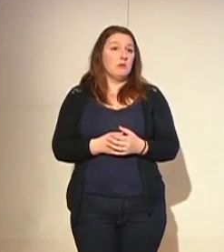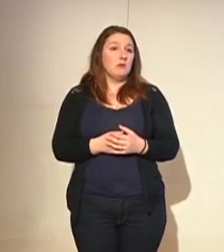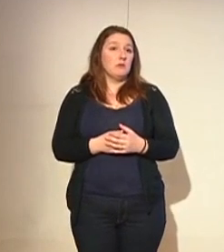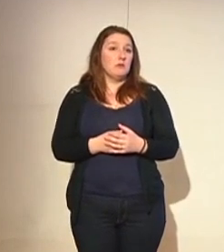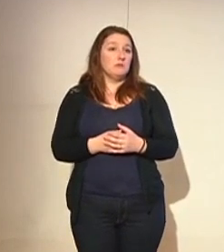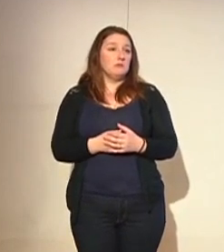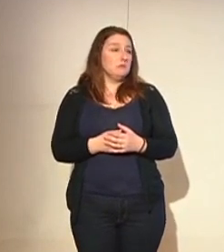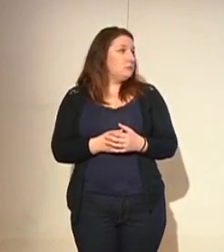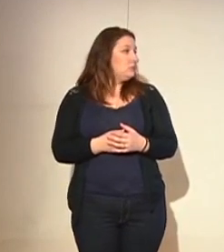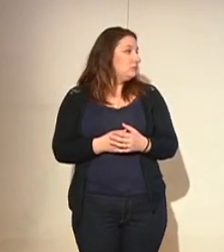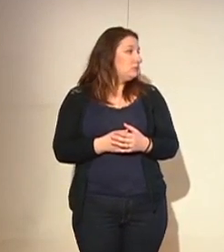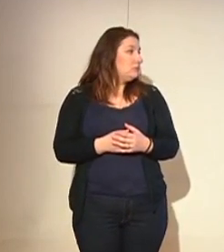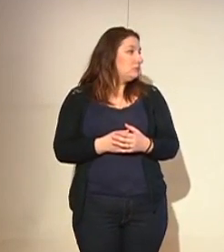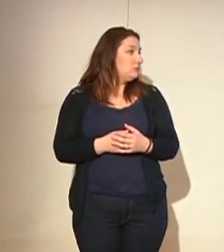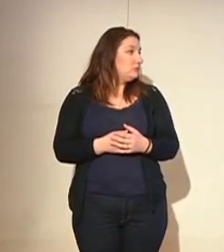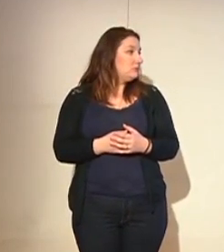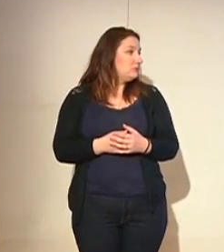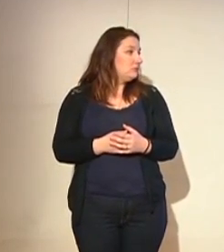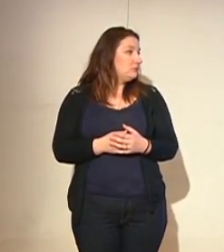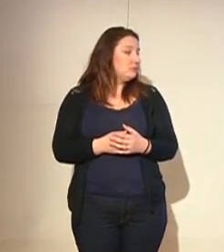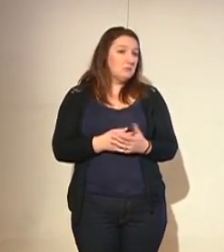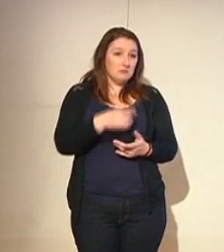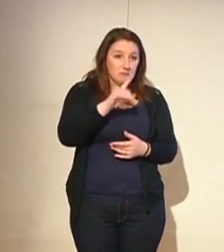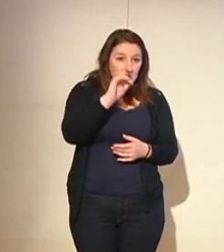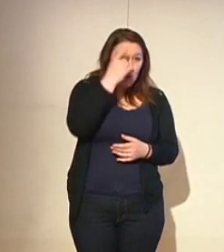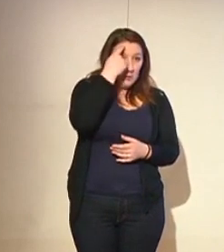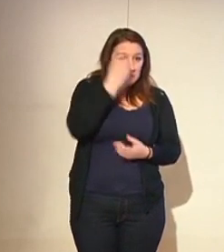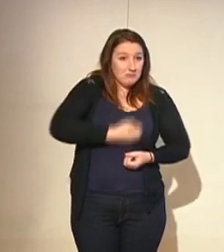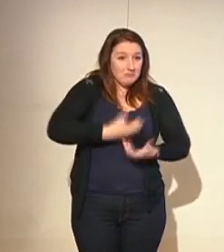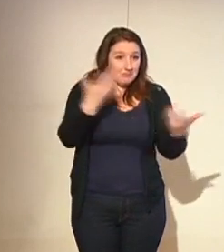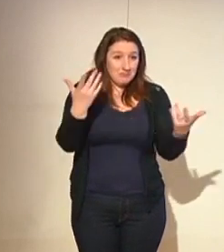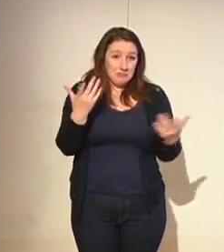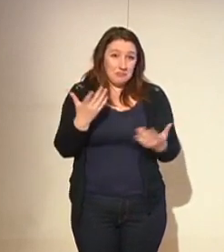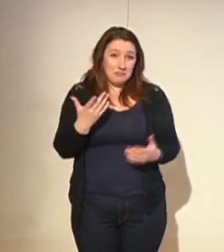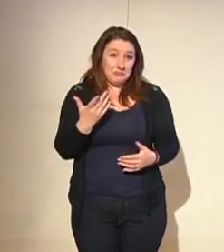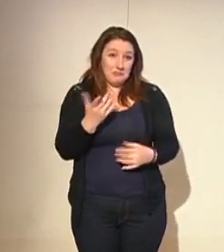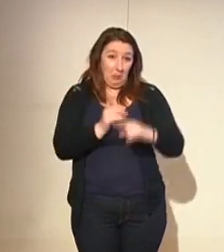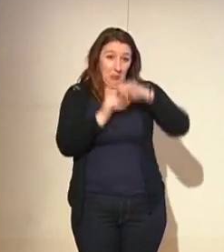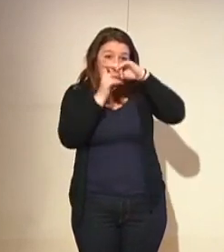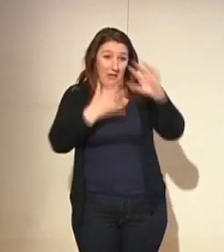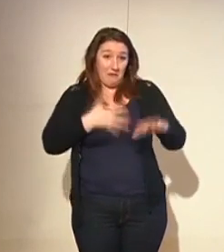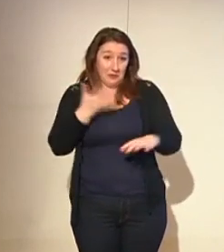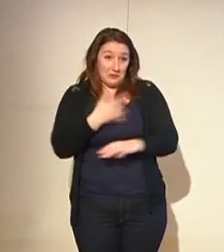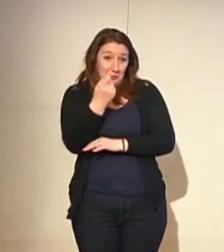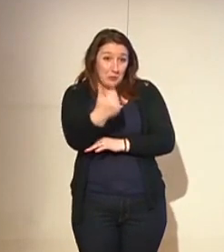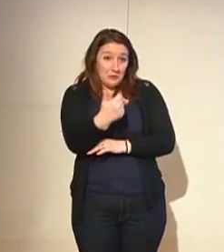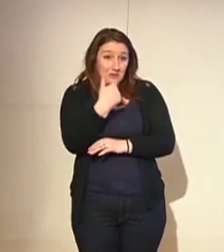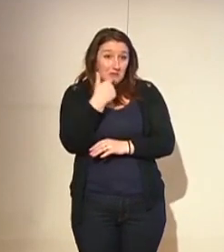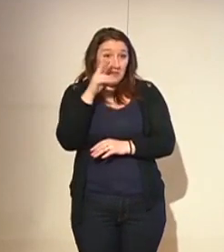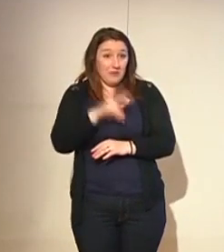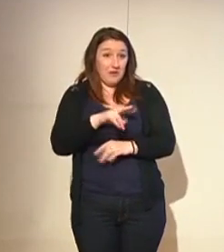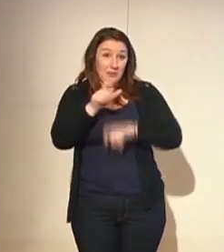secret conscient que ça ne va pas ajouter grand-chose au débat et que nous sommes partis pour des nominations de centaines